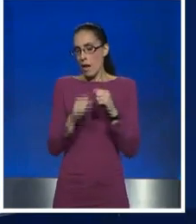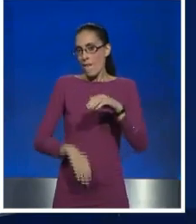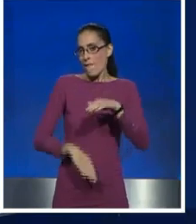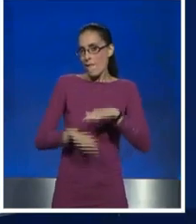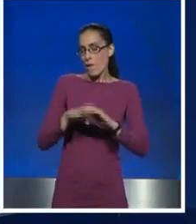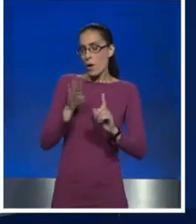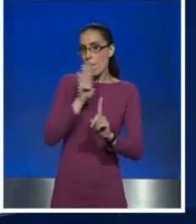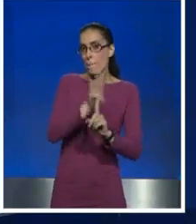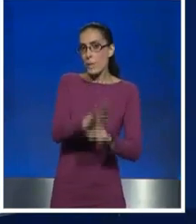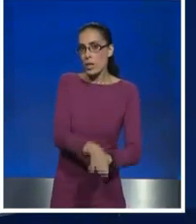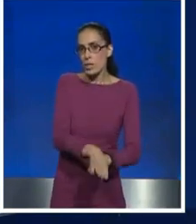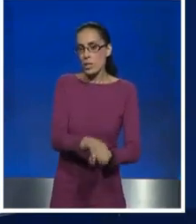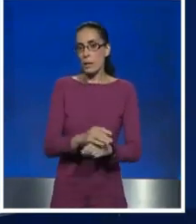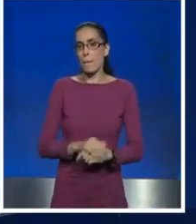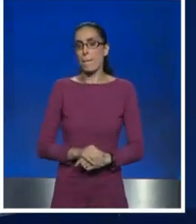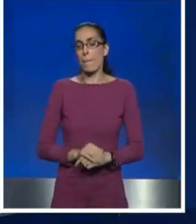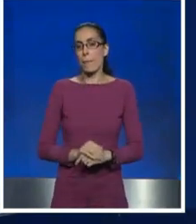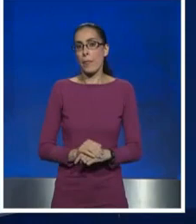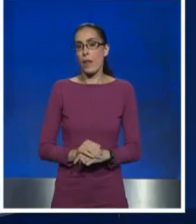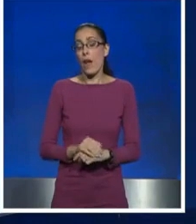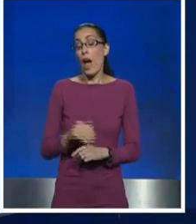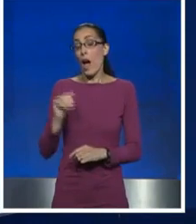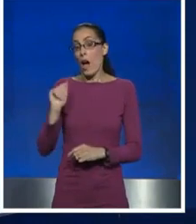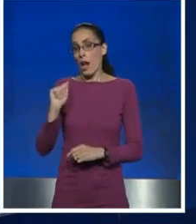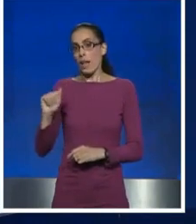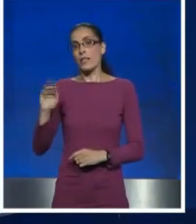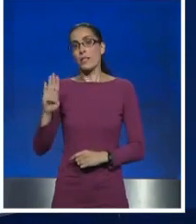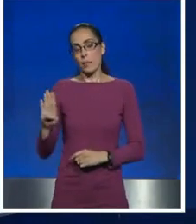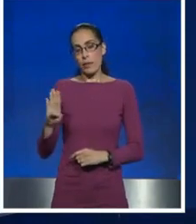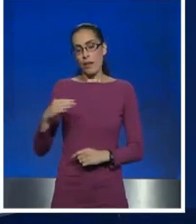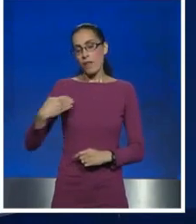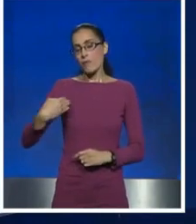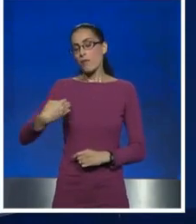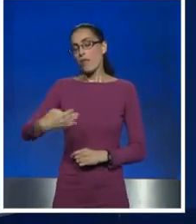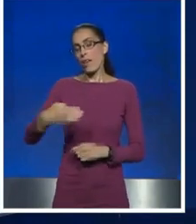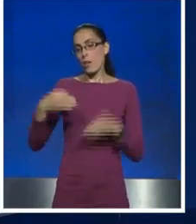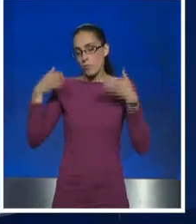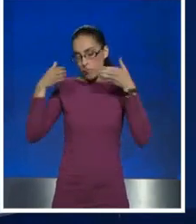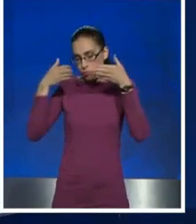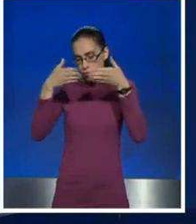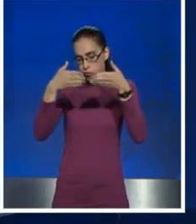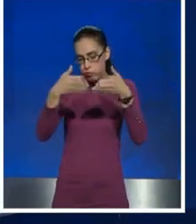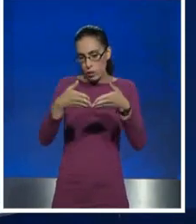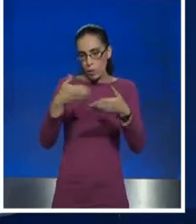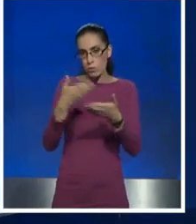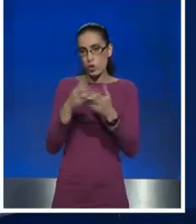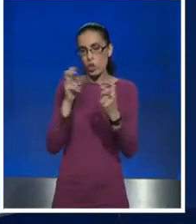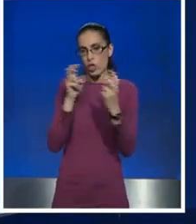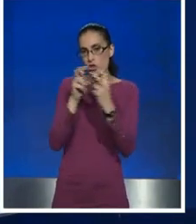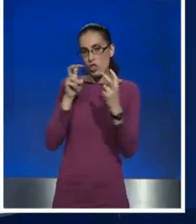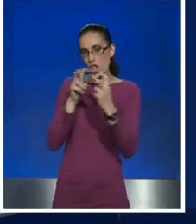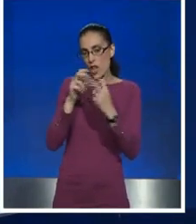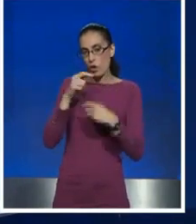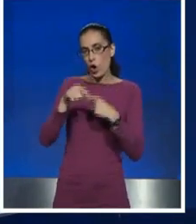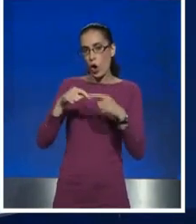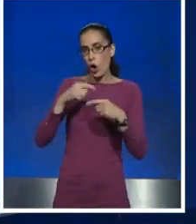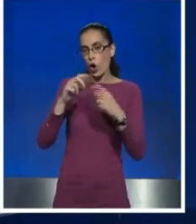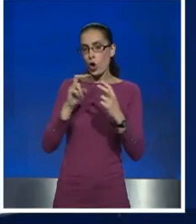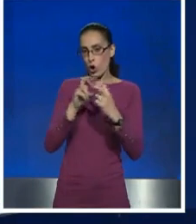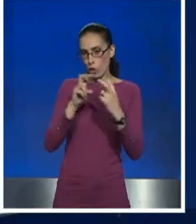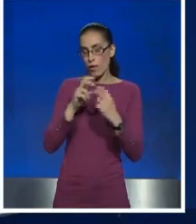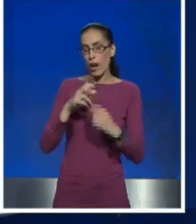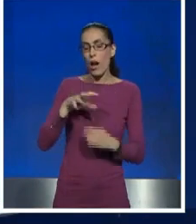Alleanza Bidla minn dejjem miffukat biex tiġġieled kontra l-korruzzjoni. U rridu nkissru dan